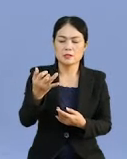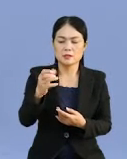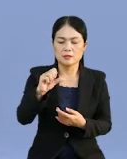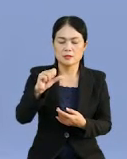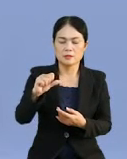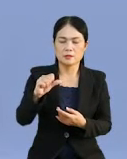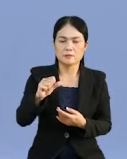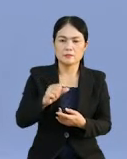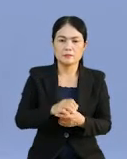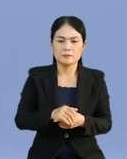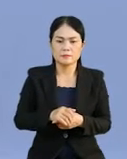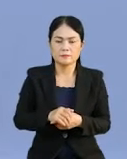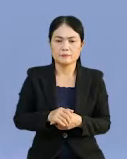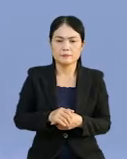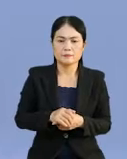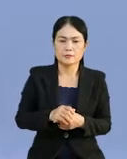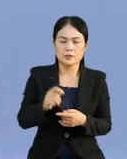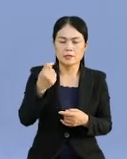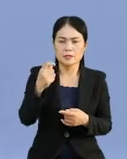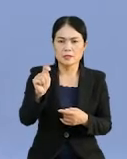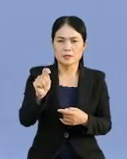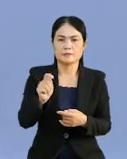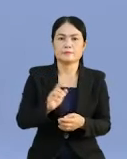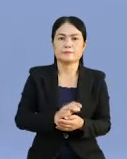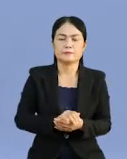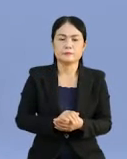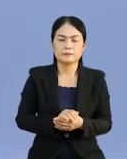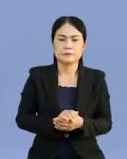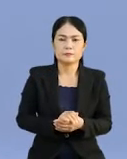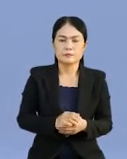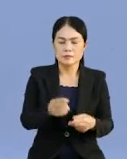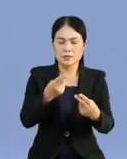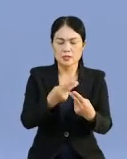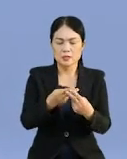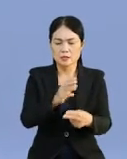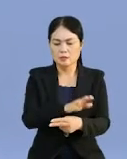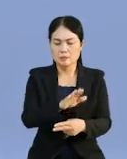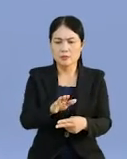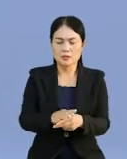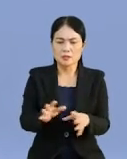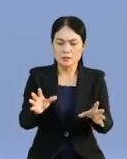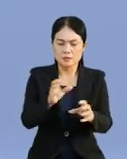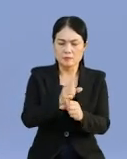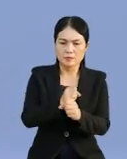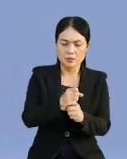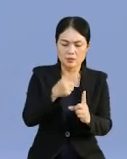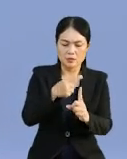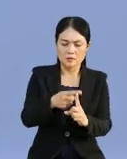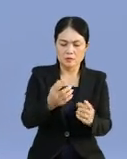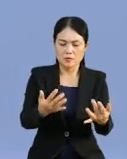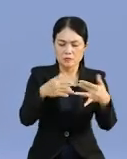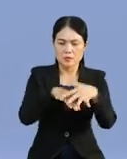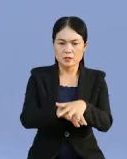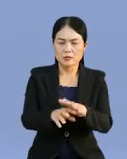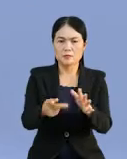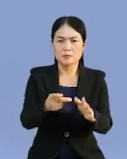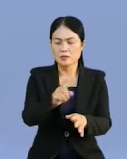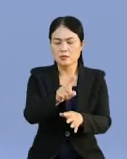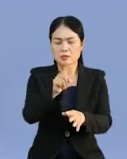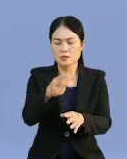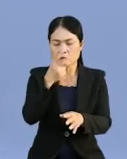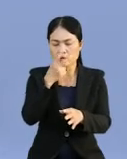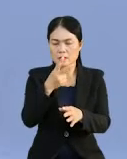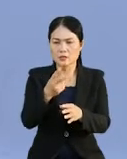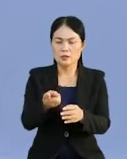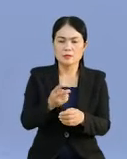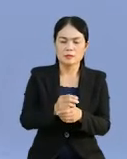pí, rối, riêng. Chà. Chẳng chẳng chẳng lấy để con bàn bộ bánh chỗ khả ta khơi bà